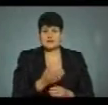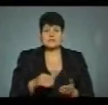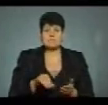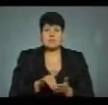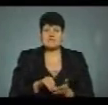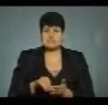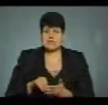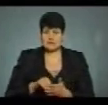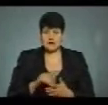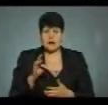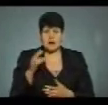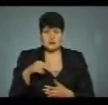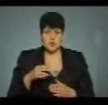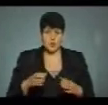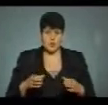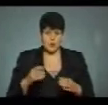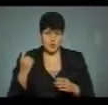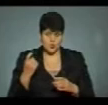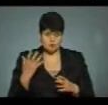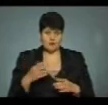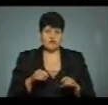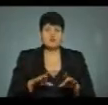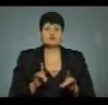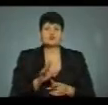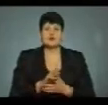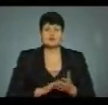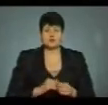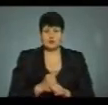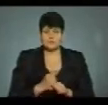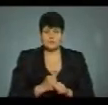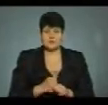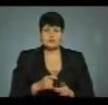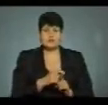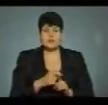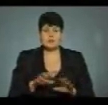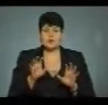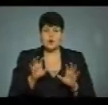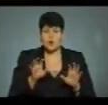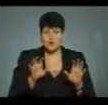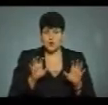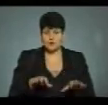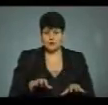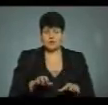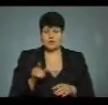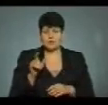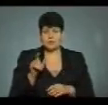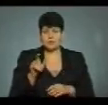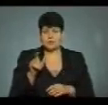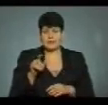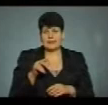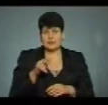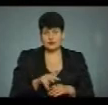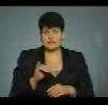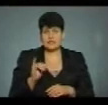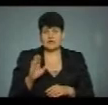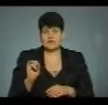представниками радгоспу вирішуємо, що ми далі робимо. За словами голови товариства покупців радгоспу «Тернопільський» Леоніда Іванюка, якщо